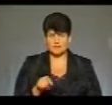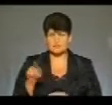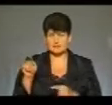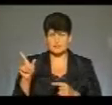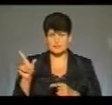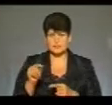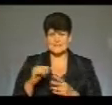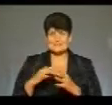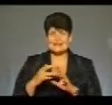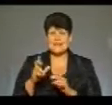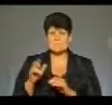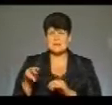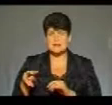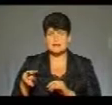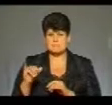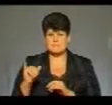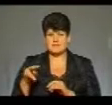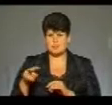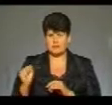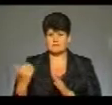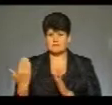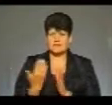з села Білої в напрямок,